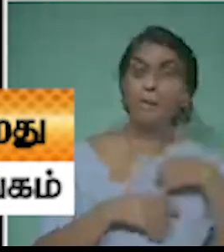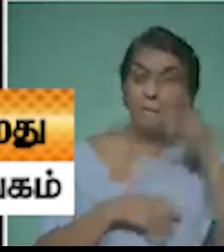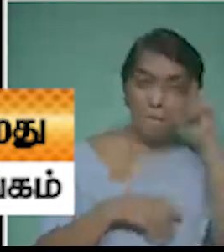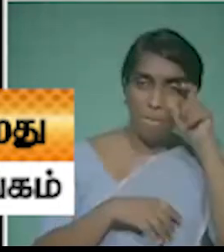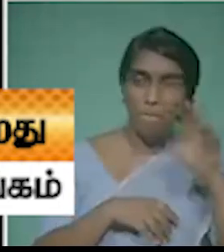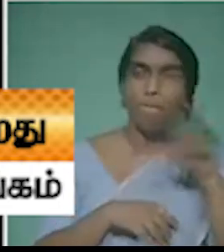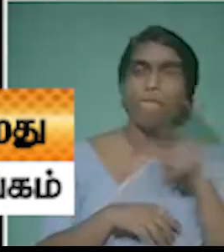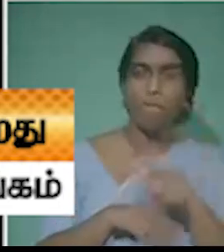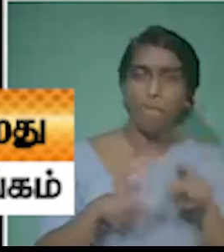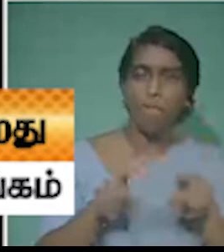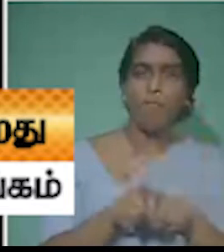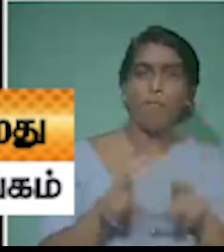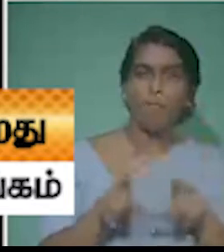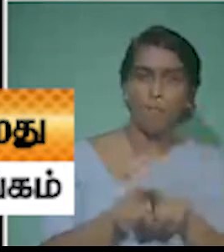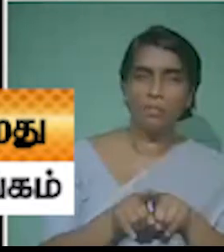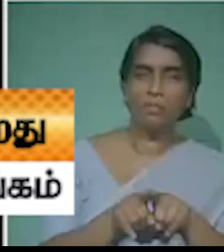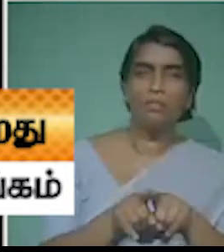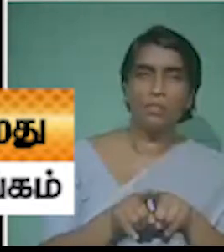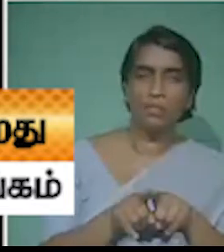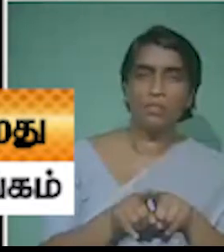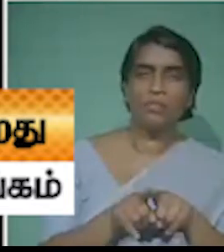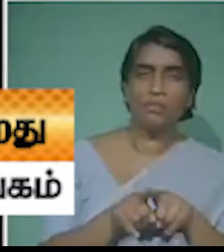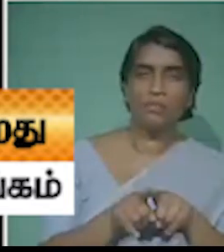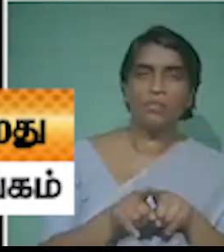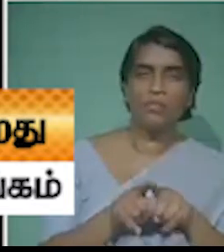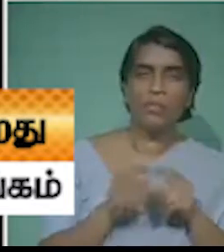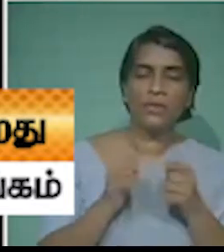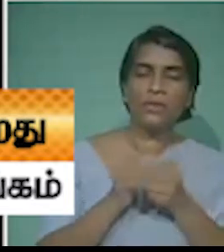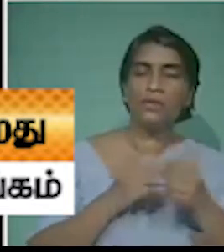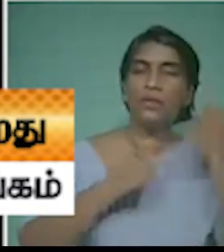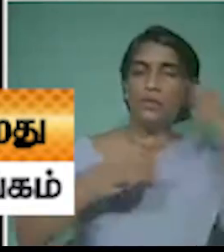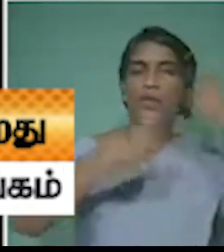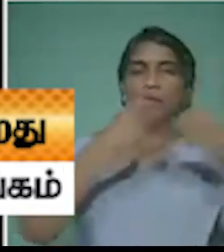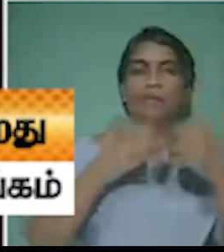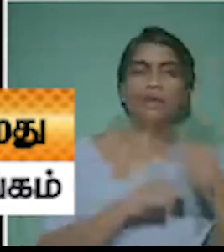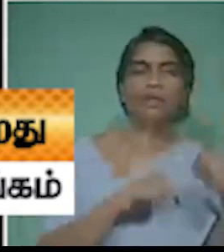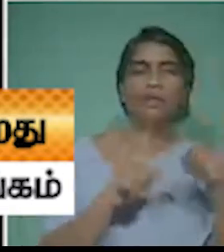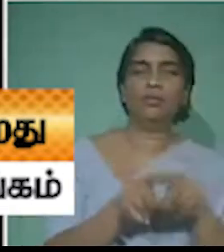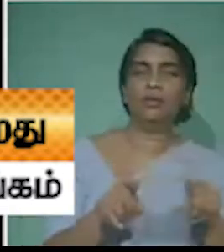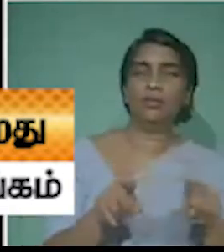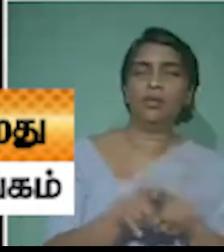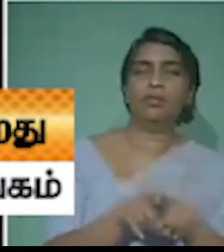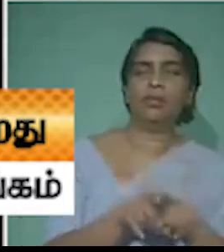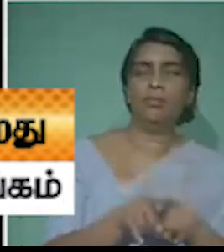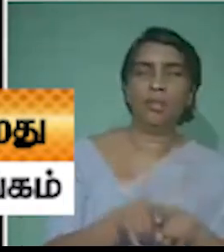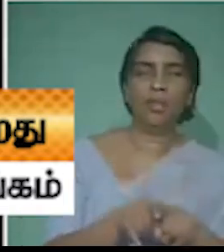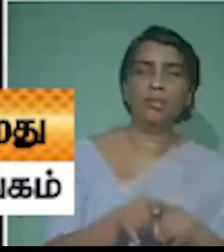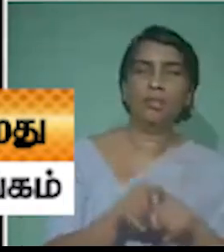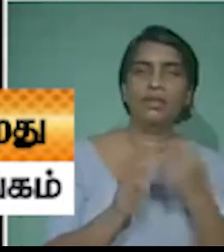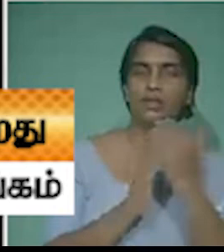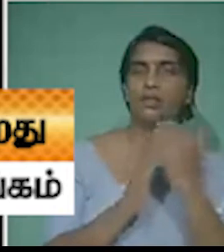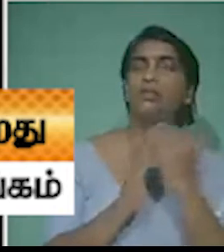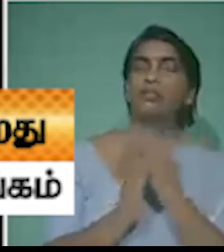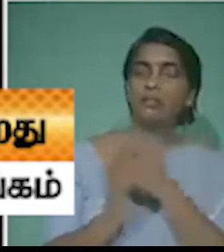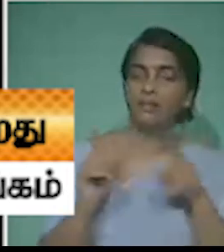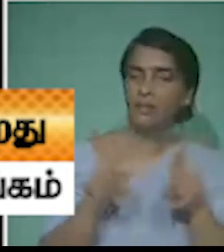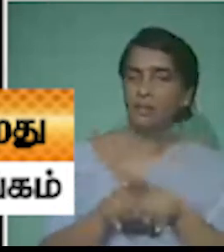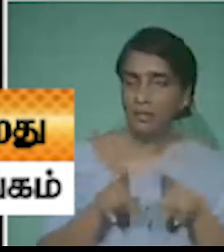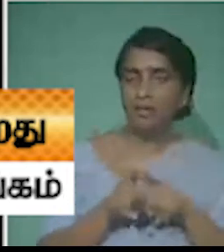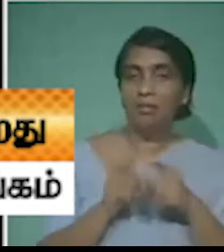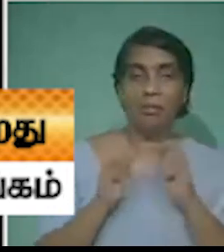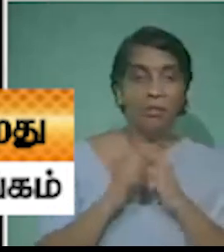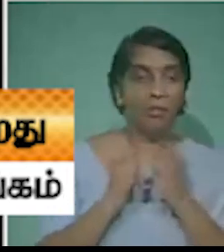முயற்சிகள் மேற்கொள்ளப்படுகின்றன. யுத்தம் காரணமாகவும் பொருளாதார நெருக்கடி காரணமாகவும் மக்களால் கைவிடப்பட்ட நிலப்பரப்பினையே தற்போது